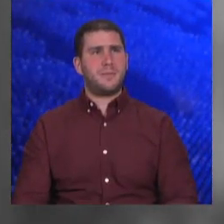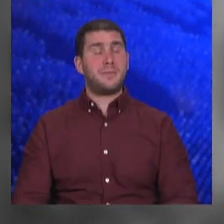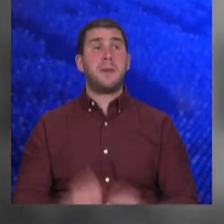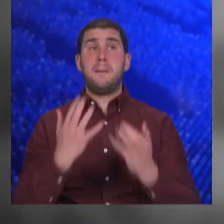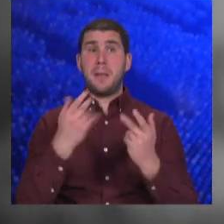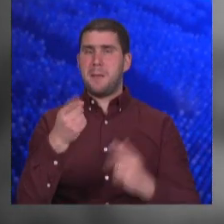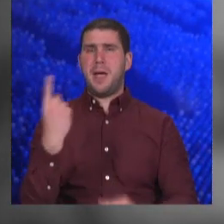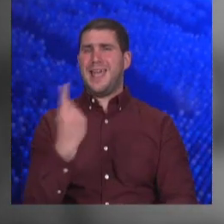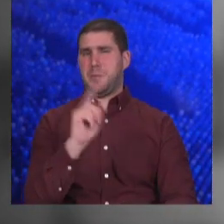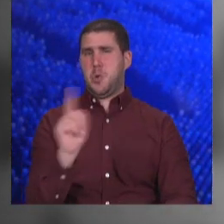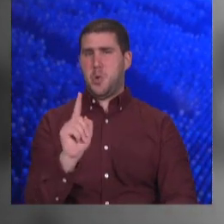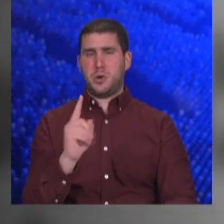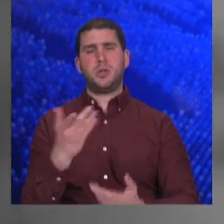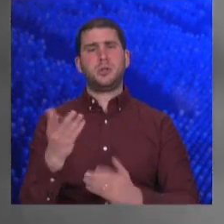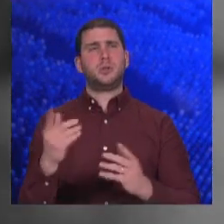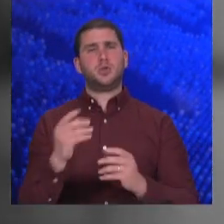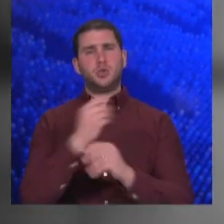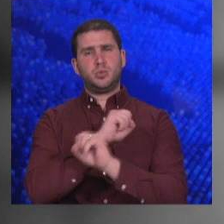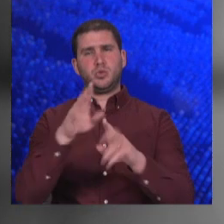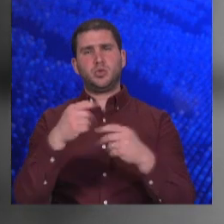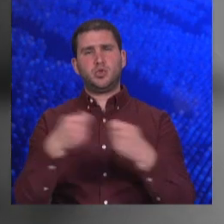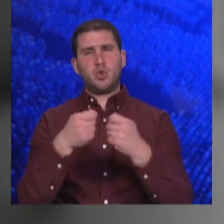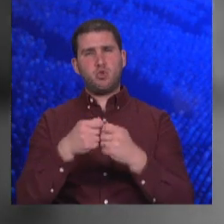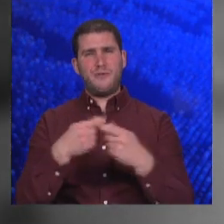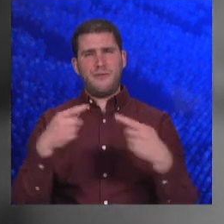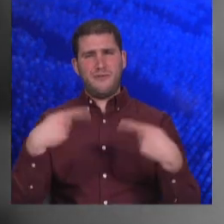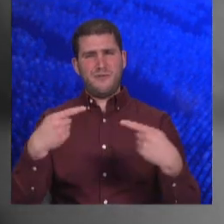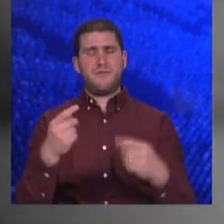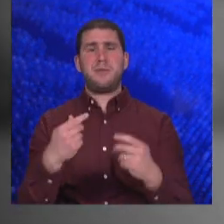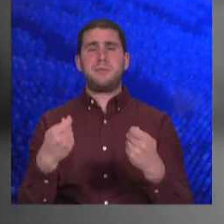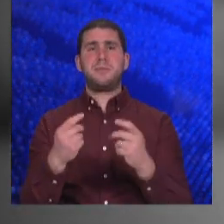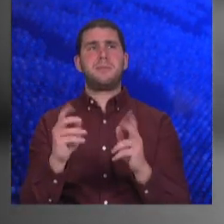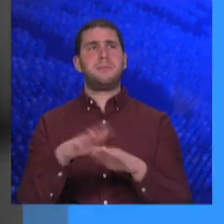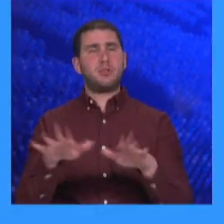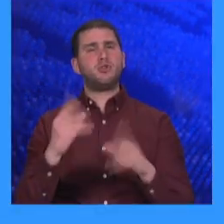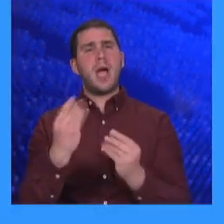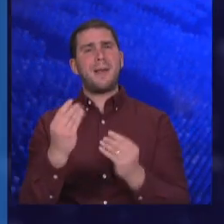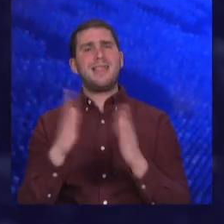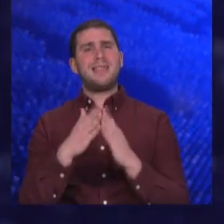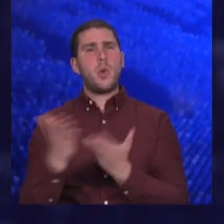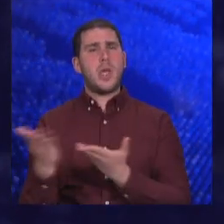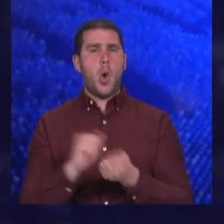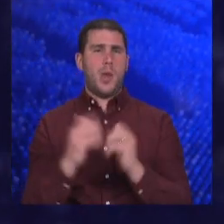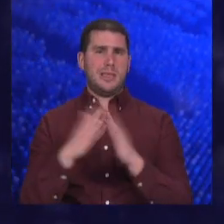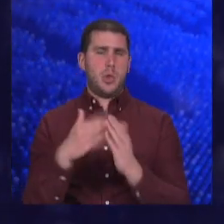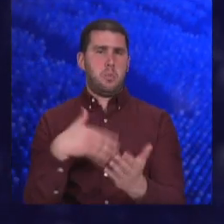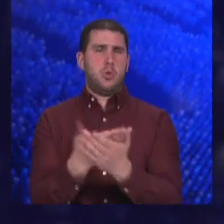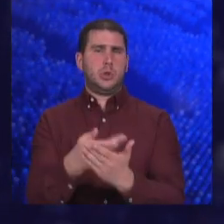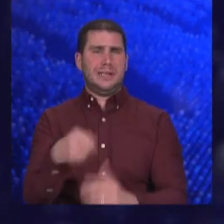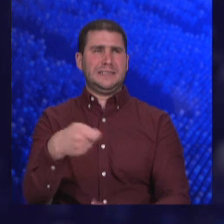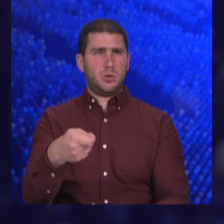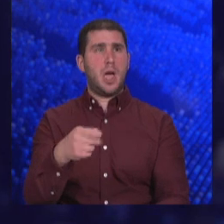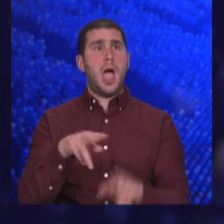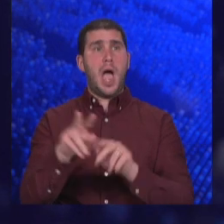לבד. שיטוט קצר ברשת מעלה לא מעט חדרי אירוח או דירות שמוצאים להשכרה. אח שלי פשוט חוזר ביום